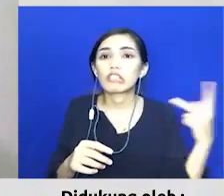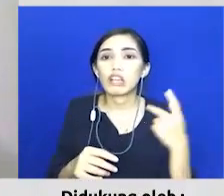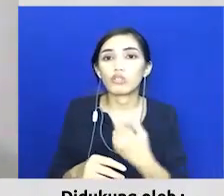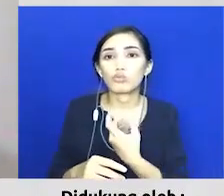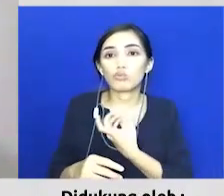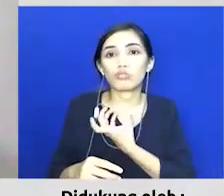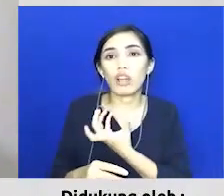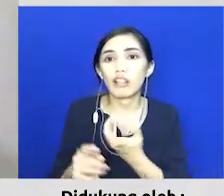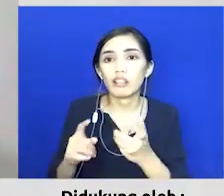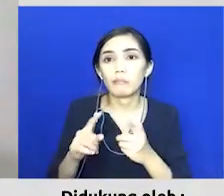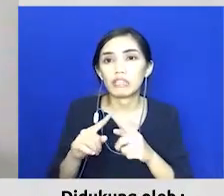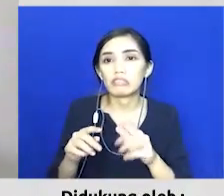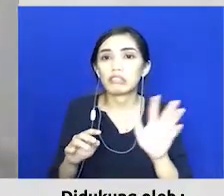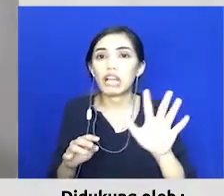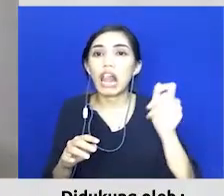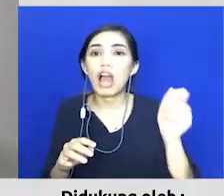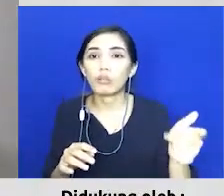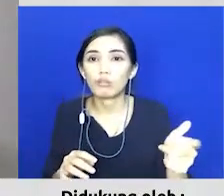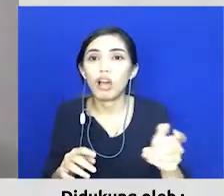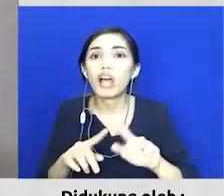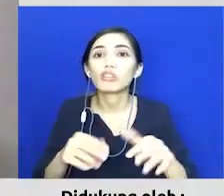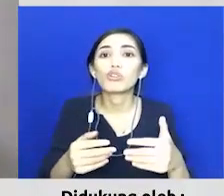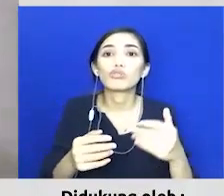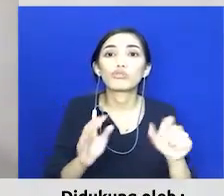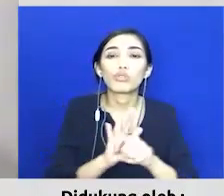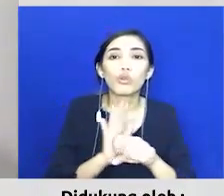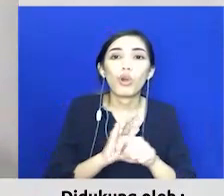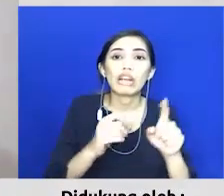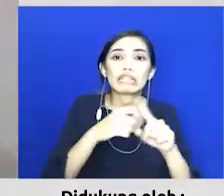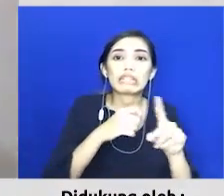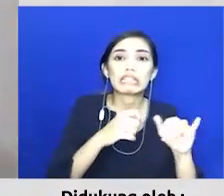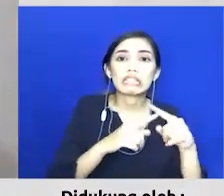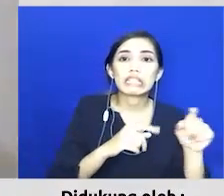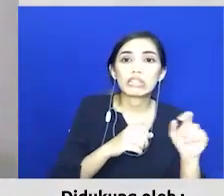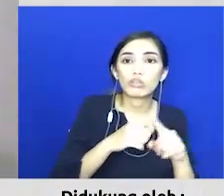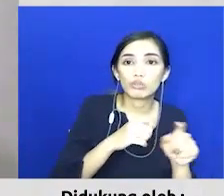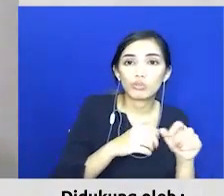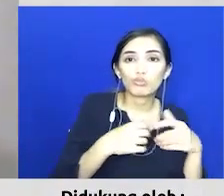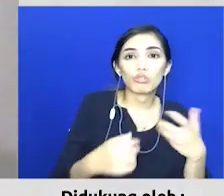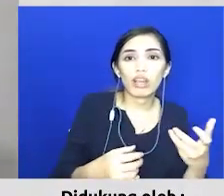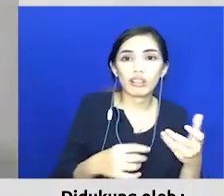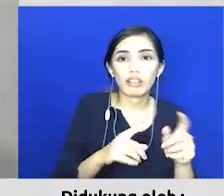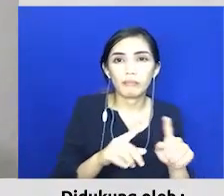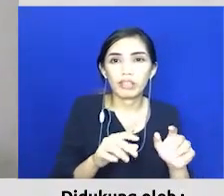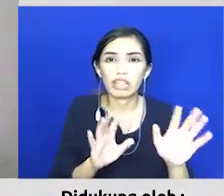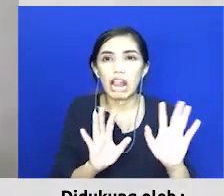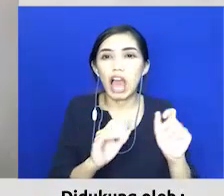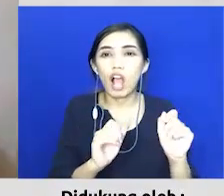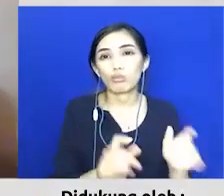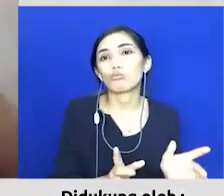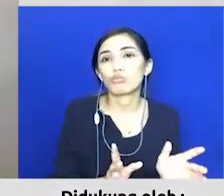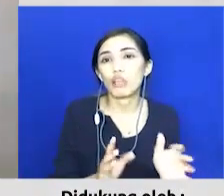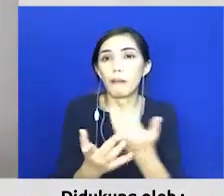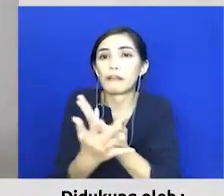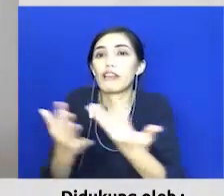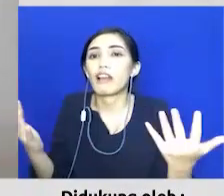pasti filmnya nanti gak disukain sama masyarakat. Gue tuh kadang-kadang suka ya antara sedih gitu, kadang-kadang juga marah gitu, jadinya benar gitu kan. Kenapa sih kok